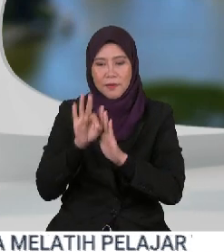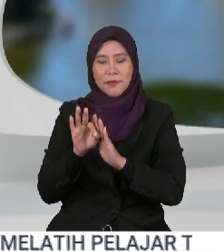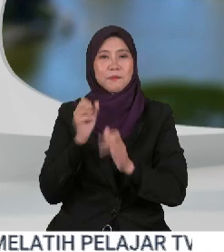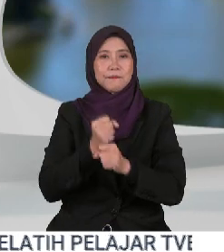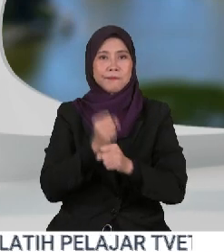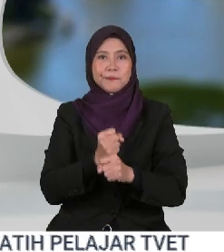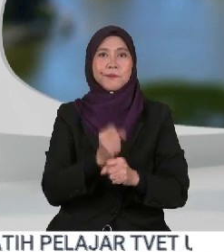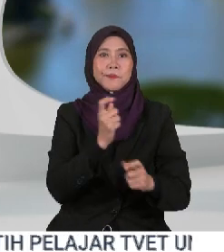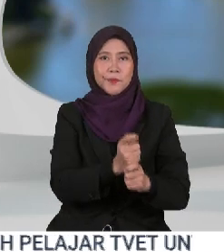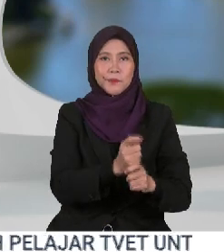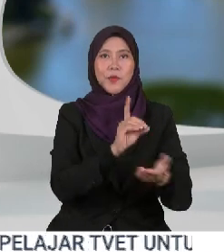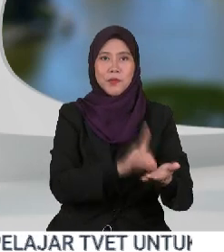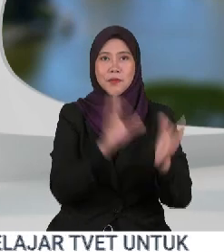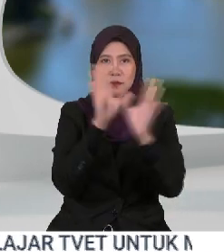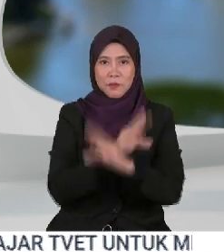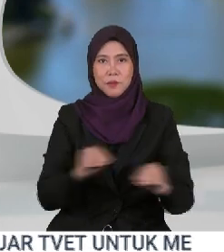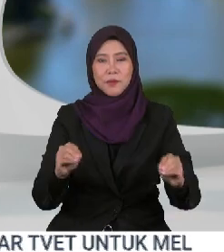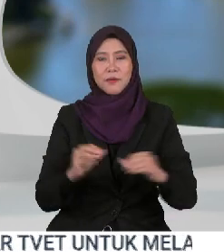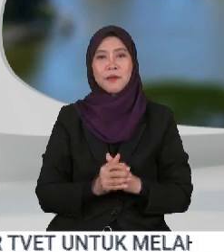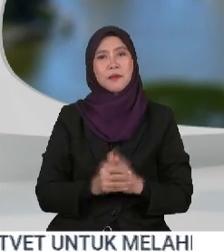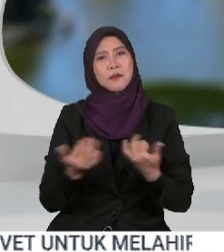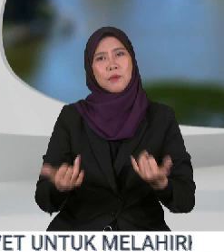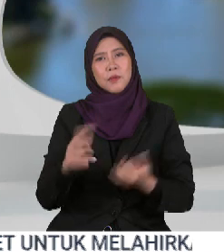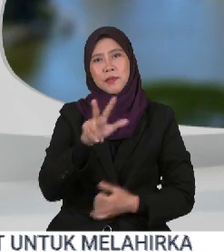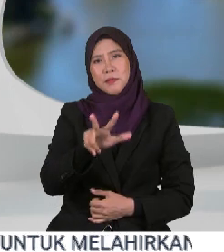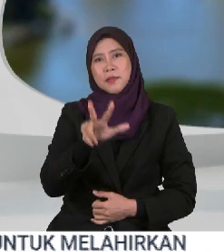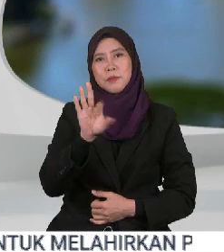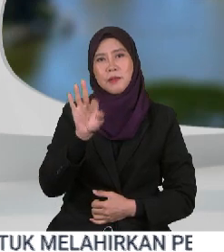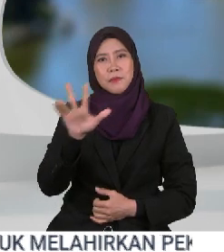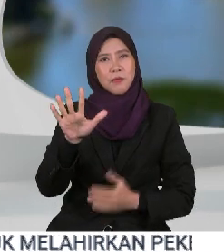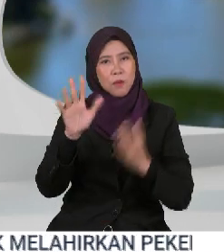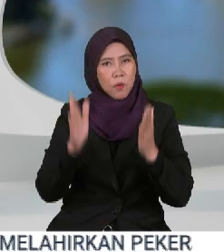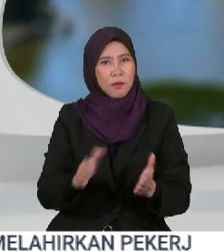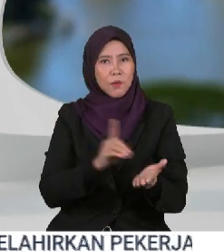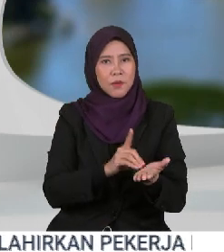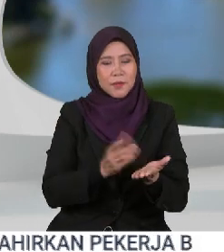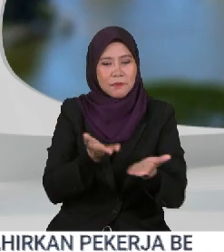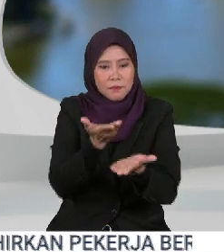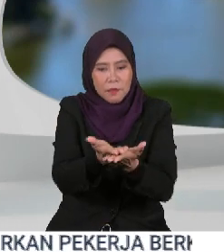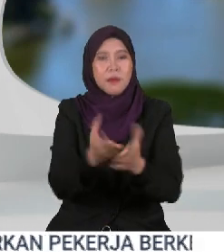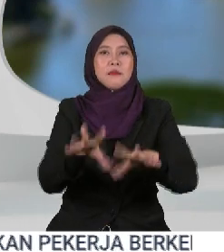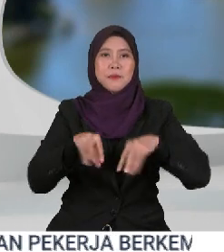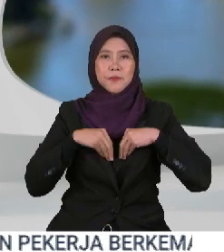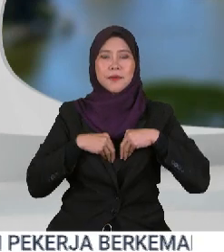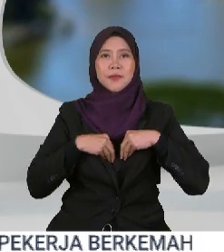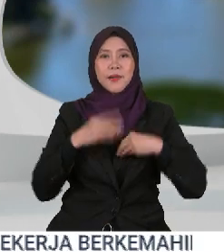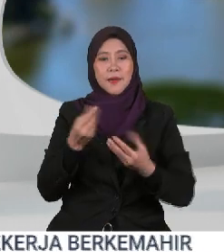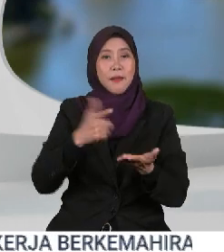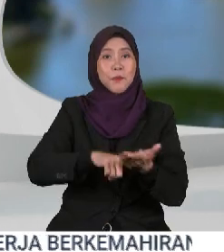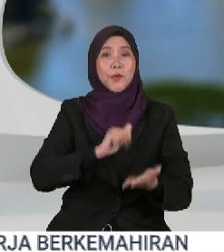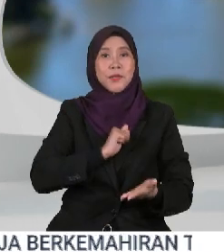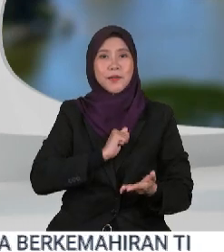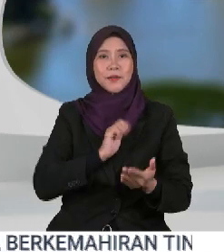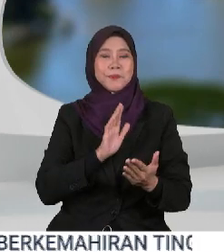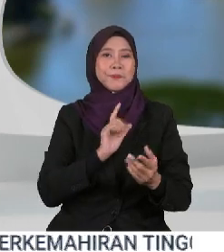perubatan di Sarawak. Walau bagaimanapun, setakat ini hanya 395 dari mereka menerima tawaran tersebut dan telah melapor diri